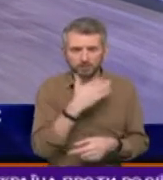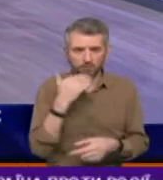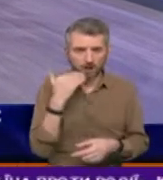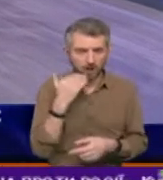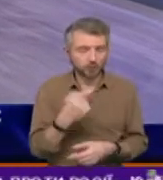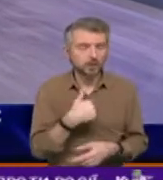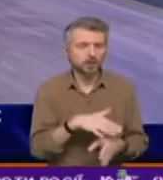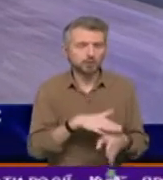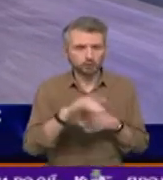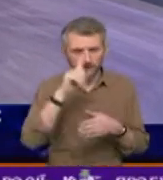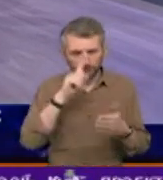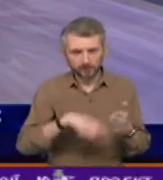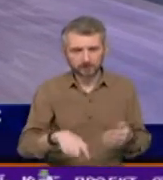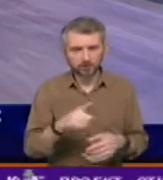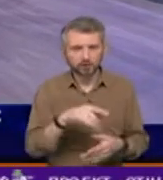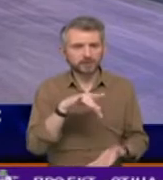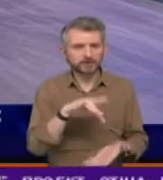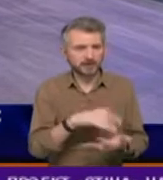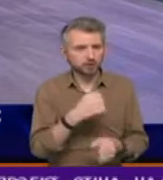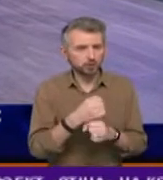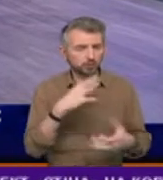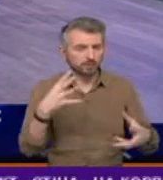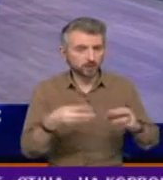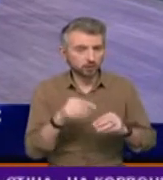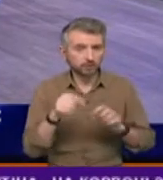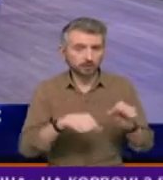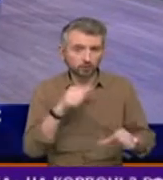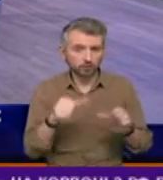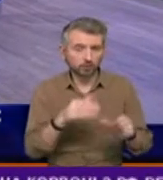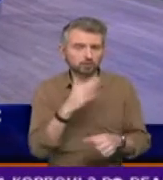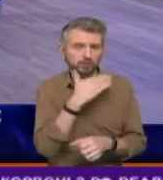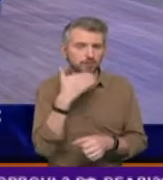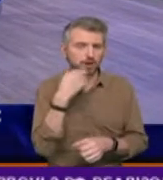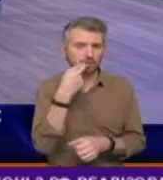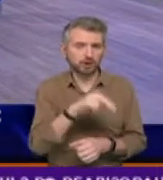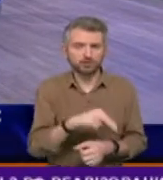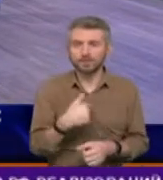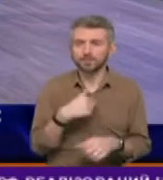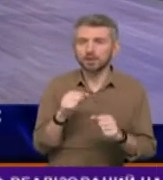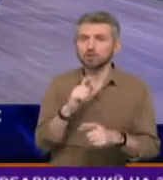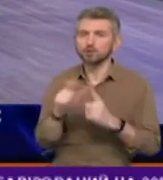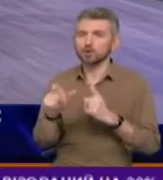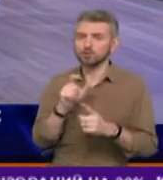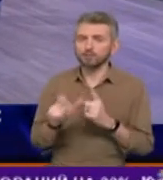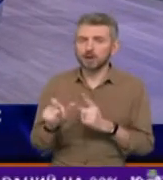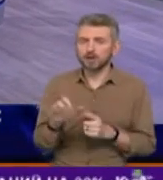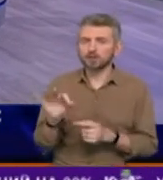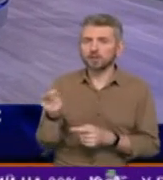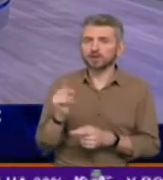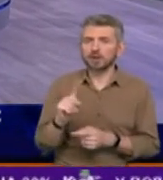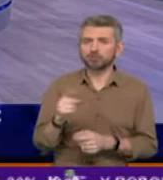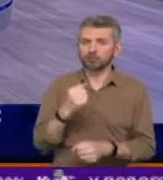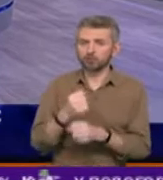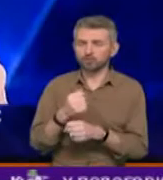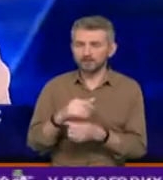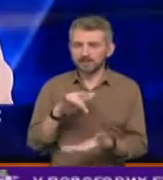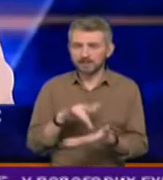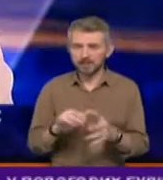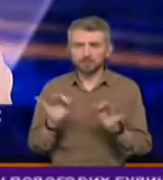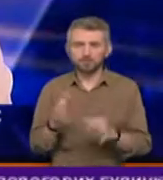на злобу дня, якісь більш такі пристосовані до людей, дітей, Z-покоління. От.